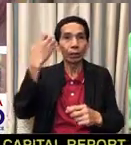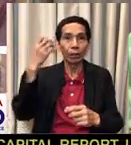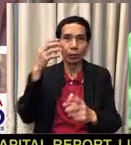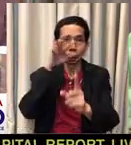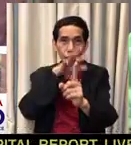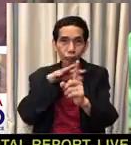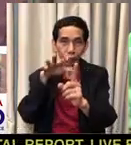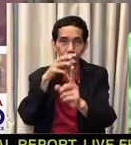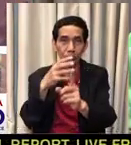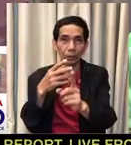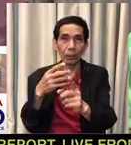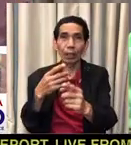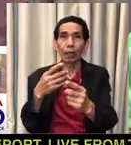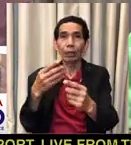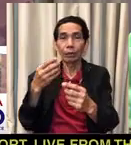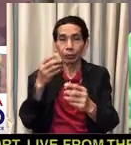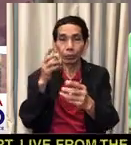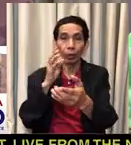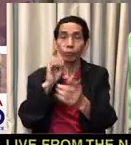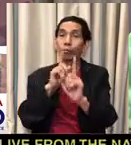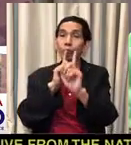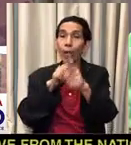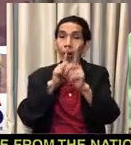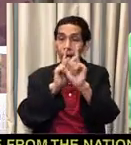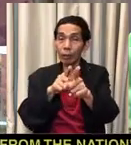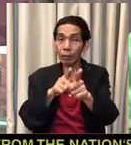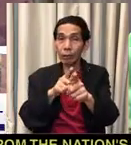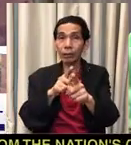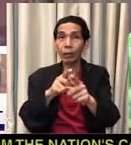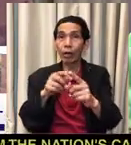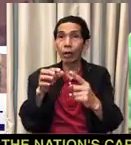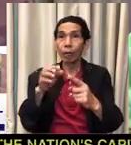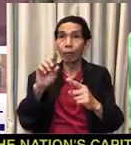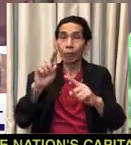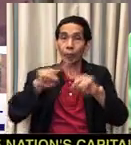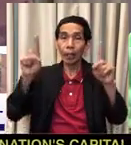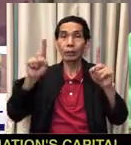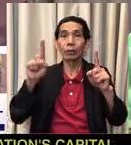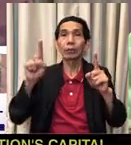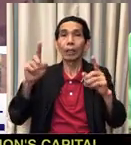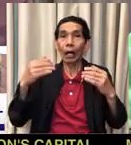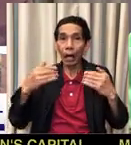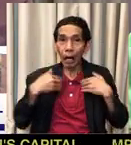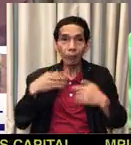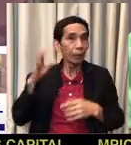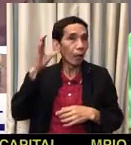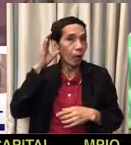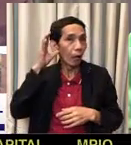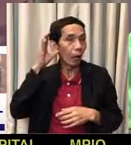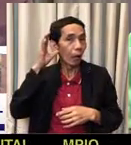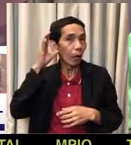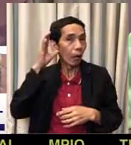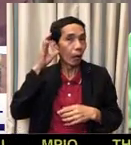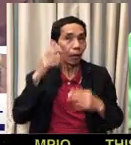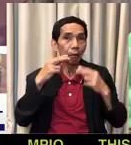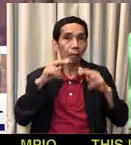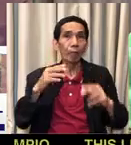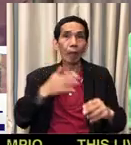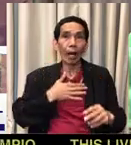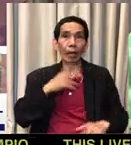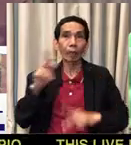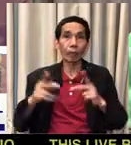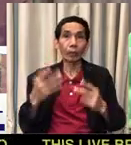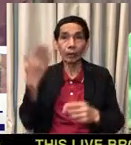Minomonitor ko naman dahil nire-respondihan natin. Except that may napabalita. Mga kababayan,